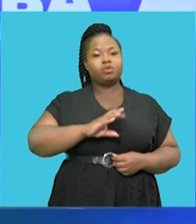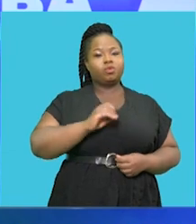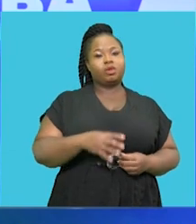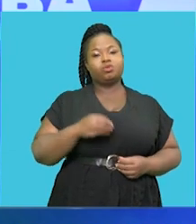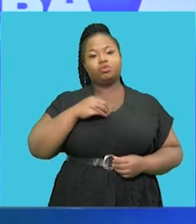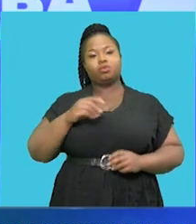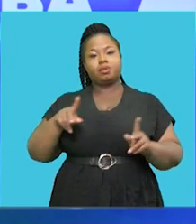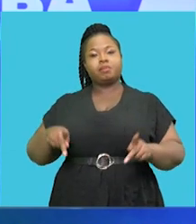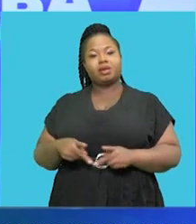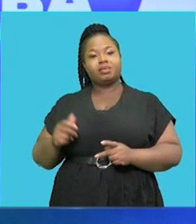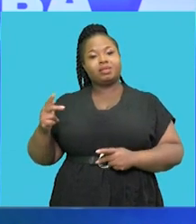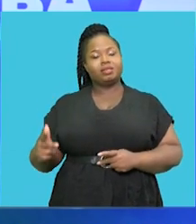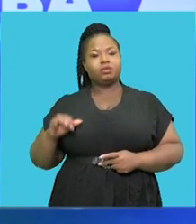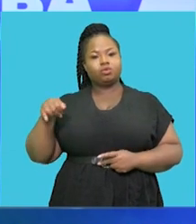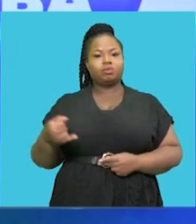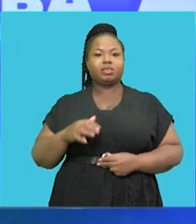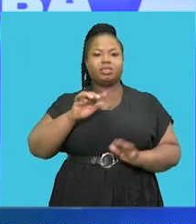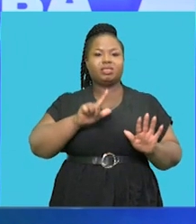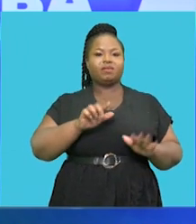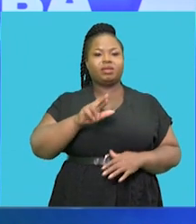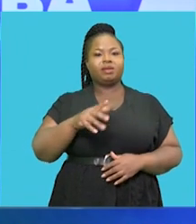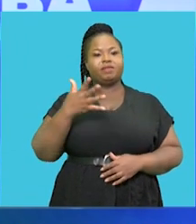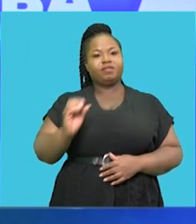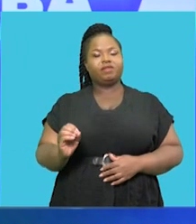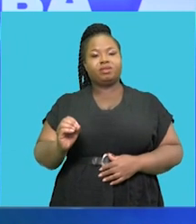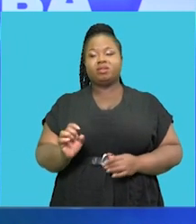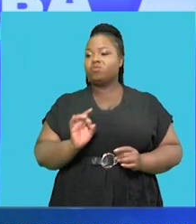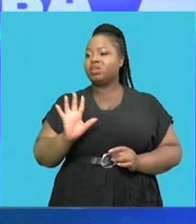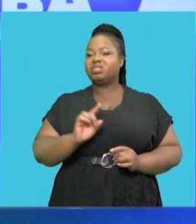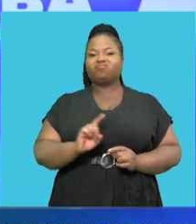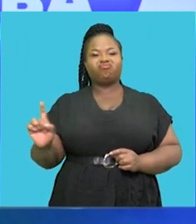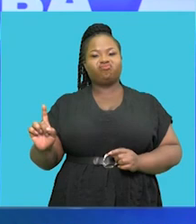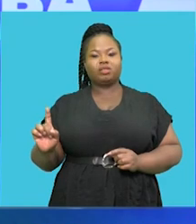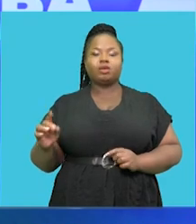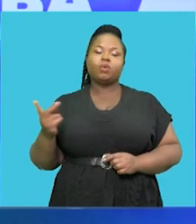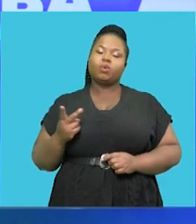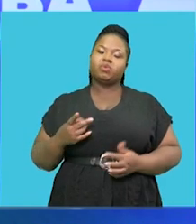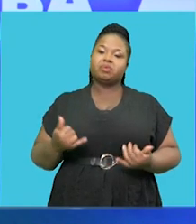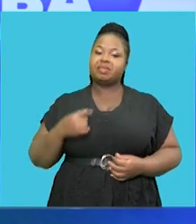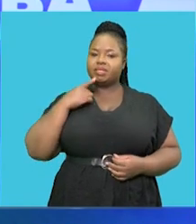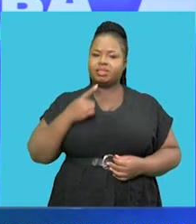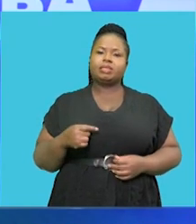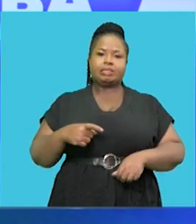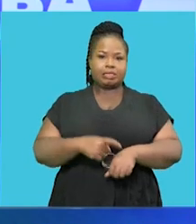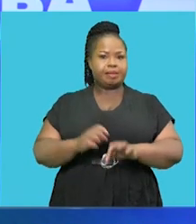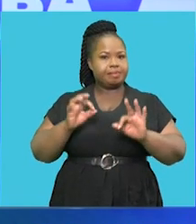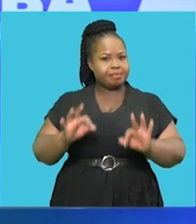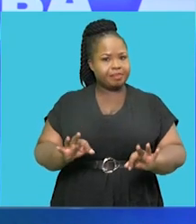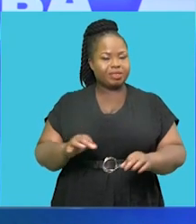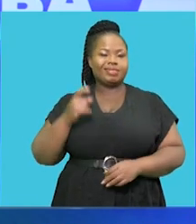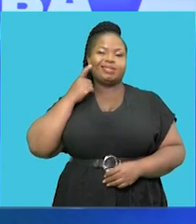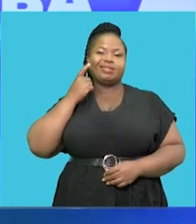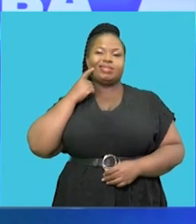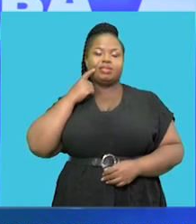belibangise Park Station eGoli ngo-R7.50 nje kuphela uhambo lulunye, bengeza-ke nangokuthi izitimela ziyasigcina isikhathi okwenza kube